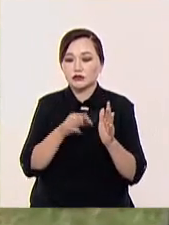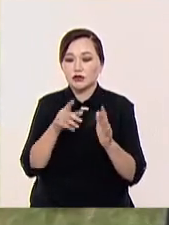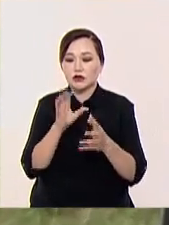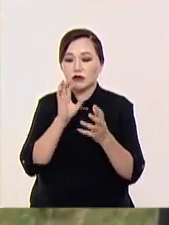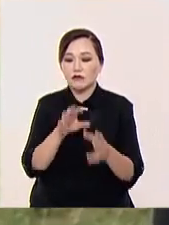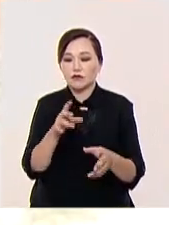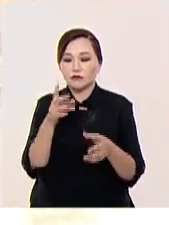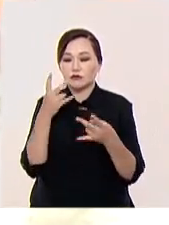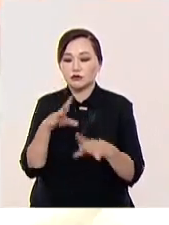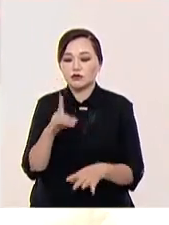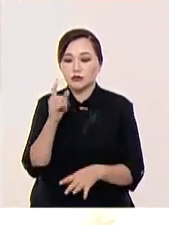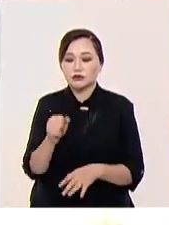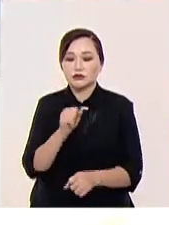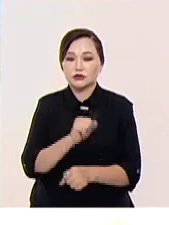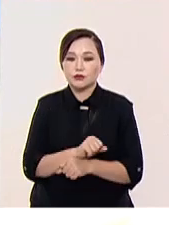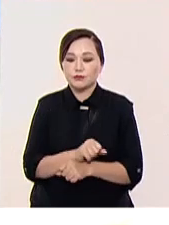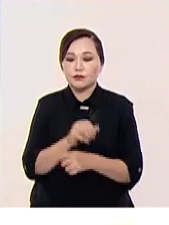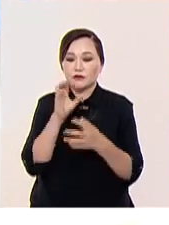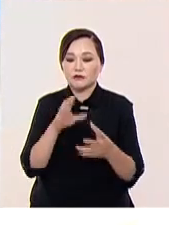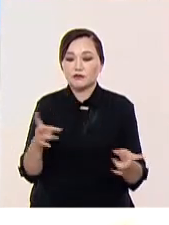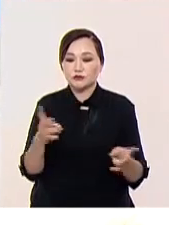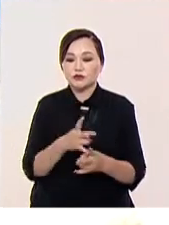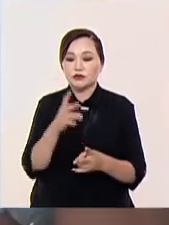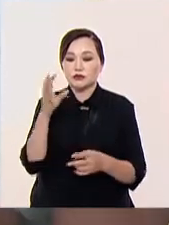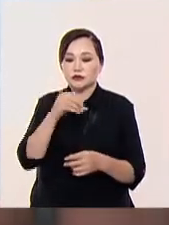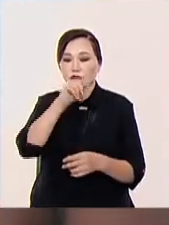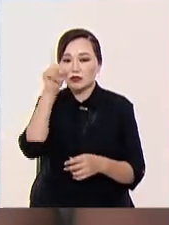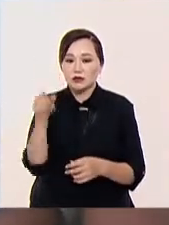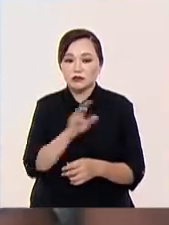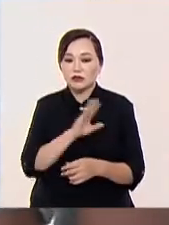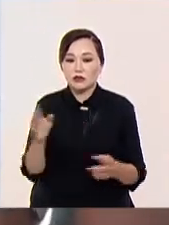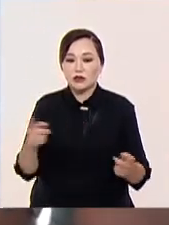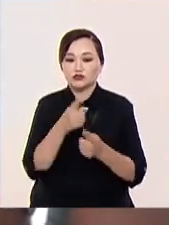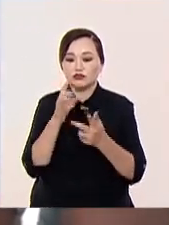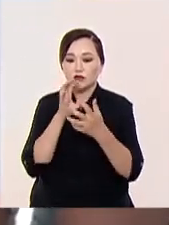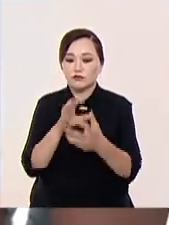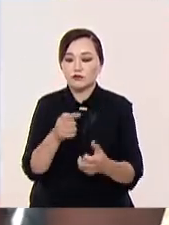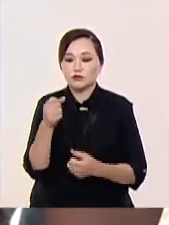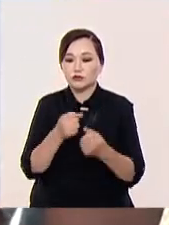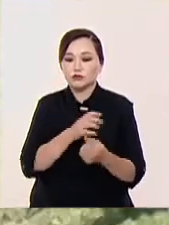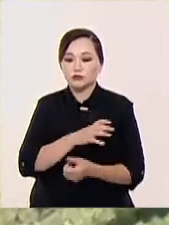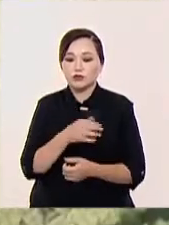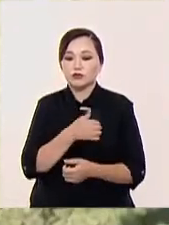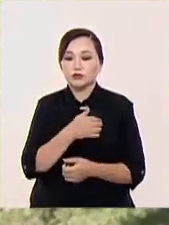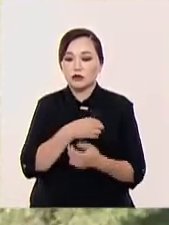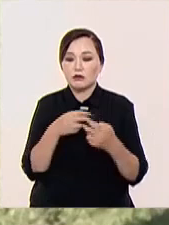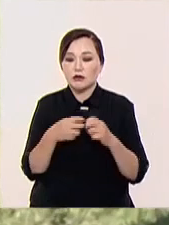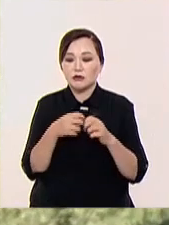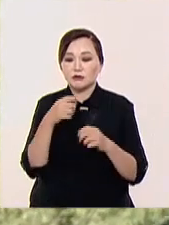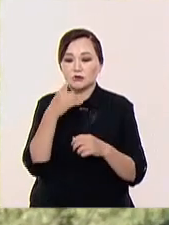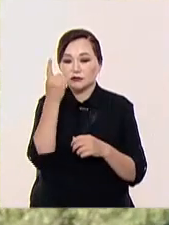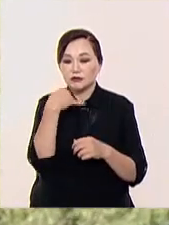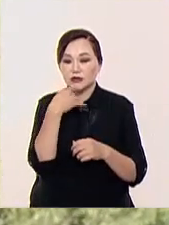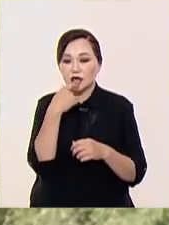такси тоқтатсын. Ауылдықтардың арманы аспандағы ай емес, кәдімгі автобусты жүргізу. Болмашы мәселені айтуға беті қызарған